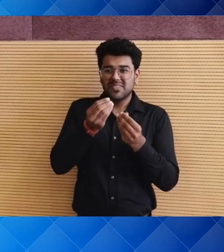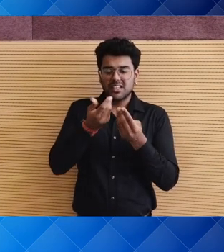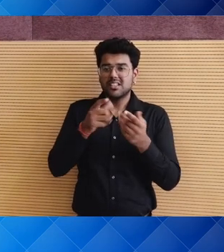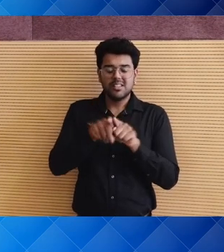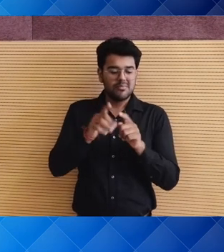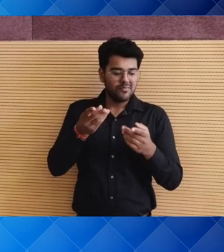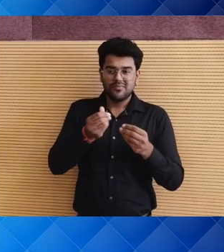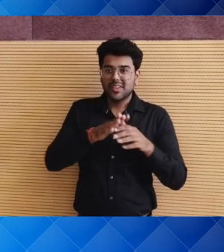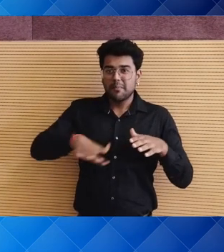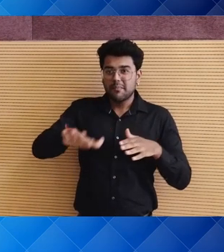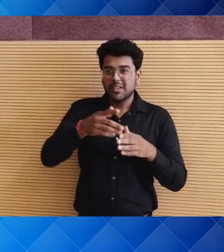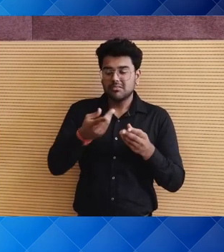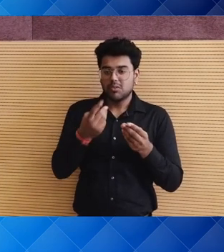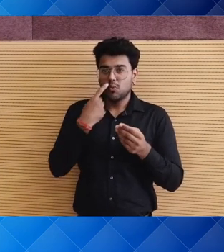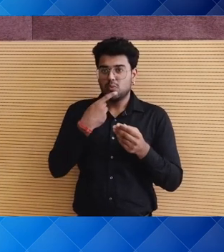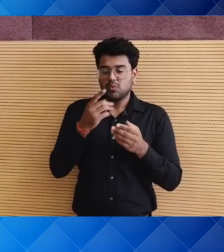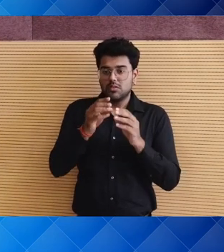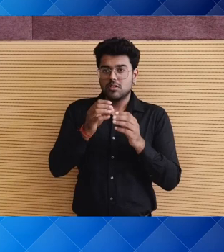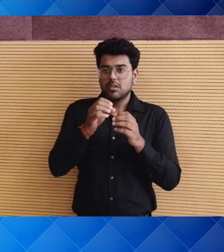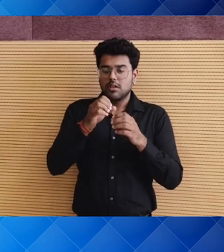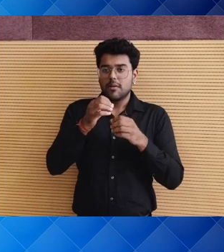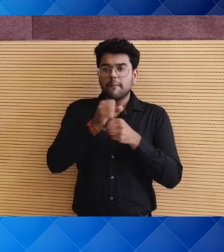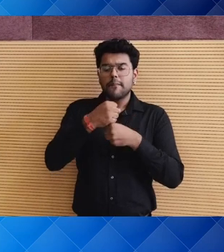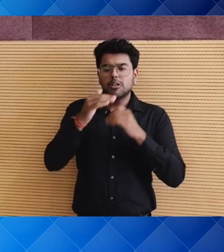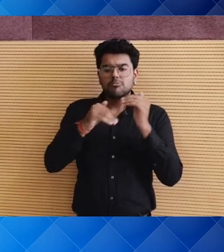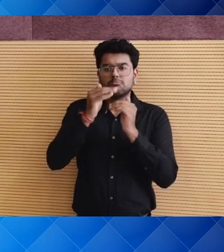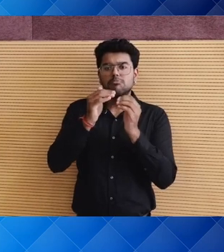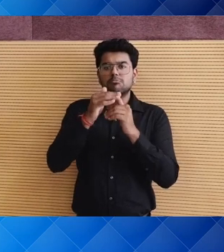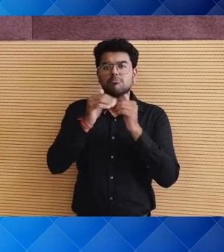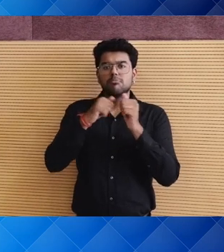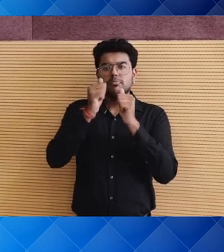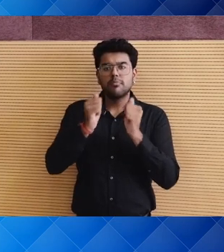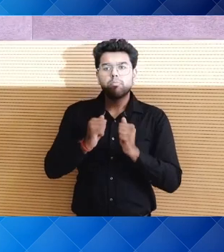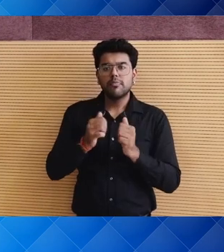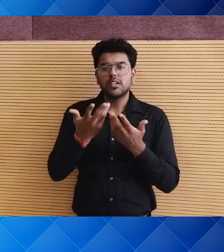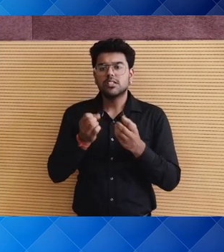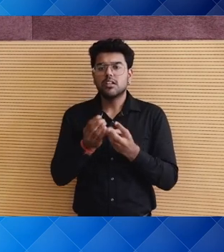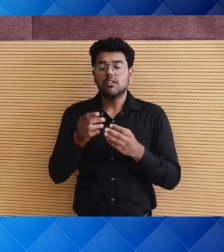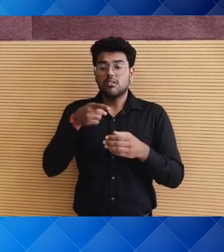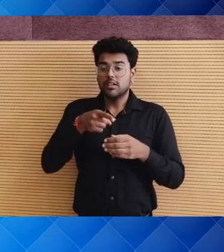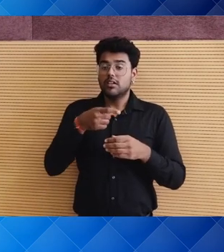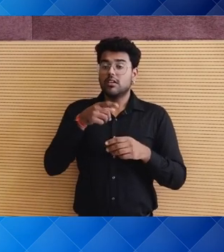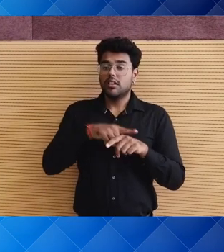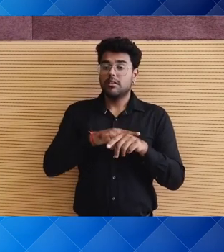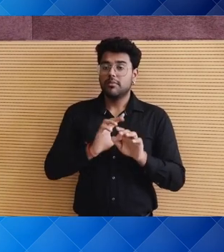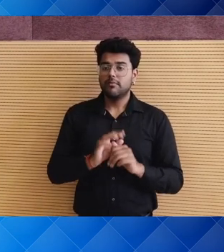मिट्टी एक आकार लेना शुरू करता है इन दिनों में, और उन दिनों की